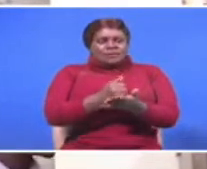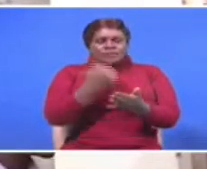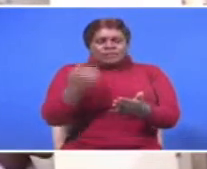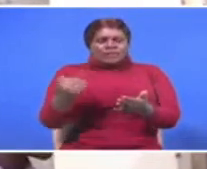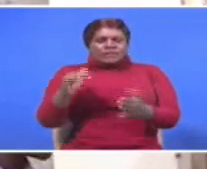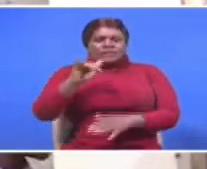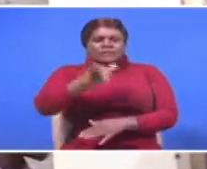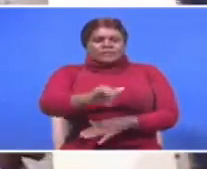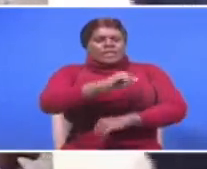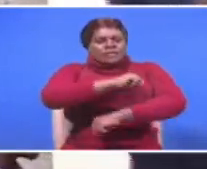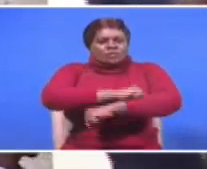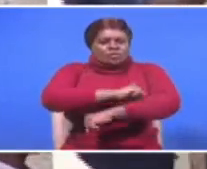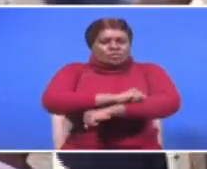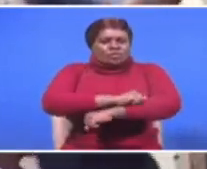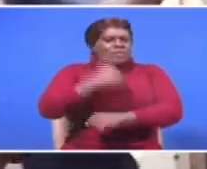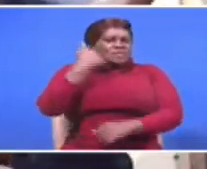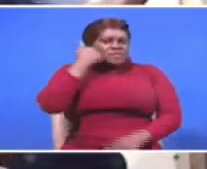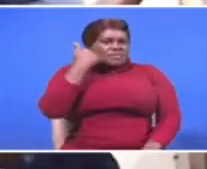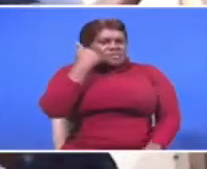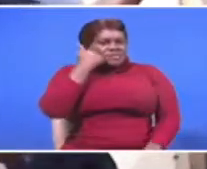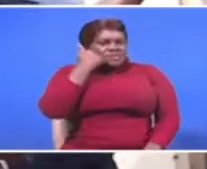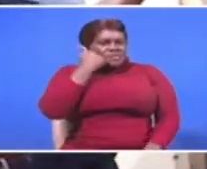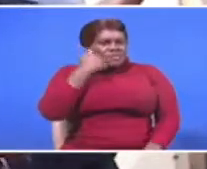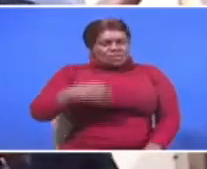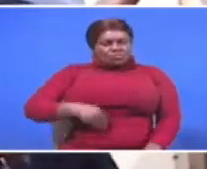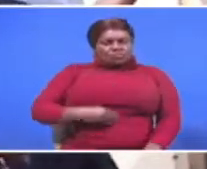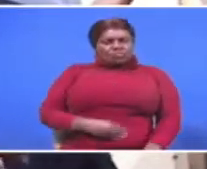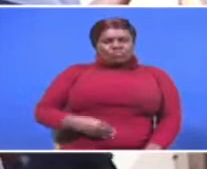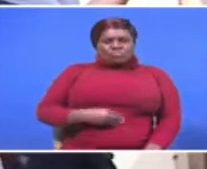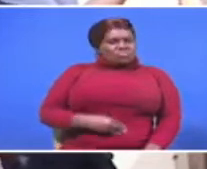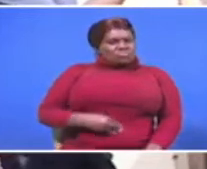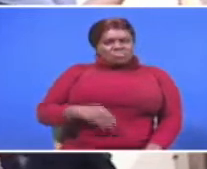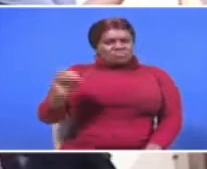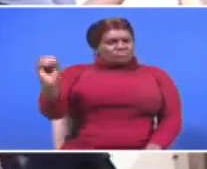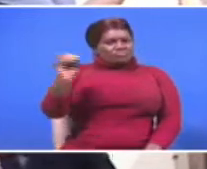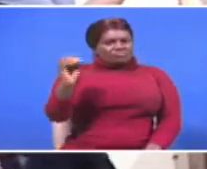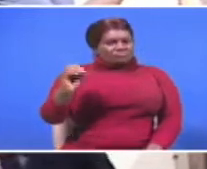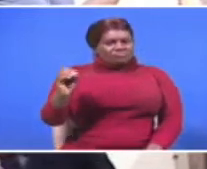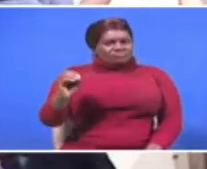shuleni, mambo ya magonjwa kuumwa kwa kichwa, tumbo, kila kwa sababu ya kukosa chakula